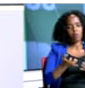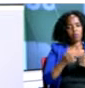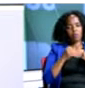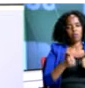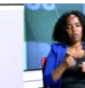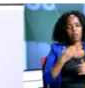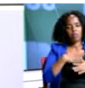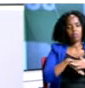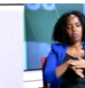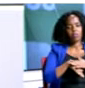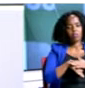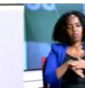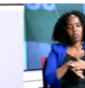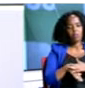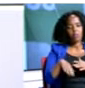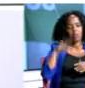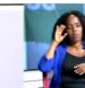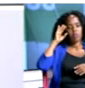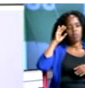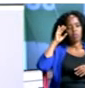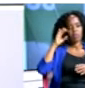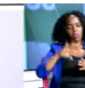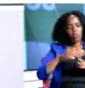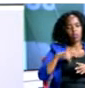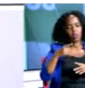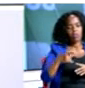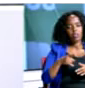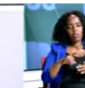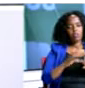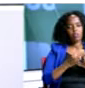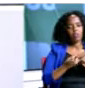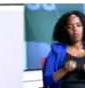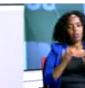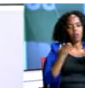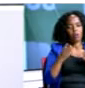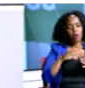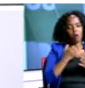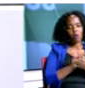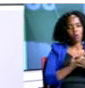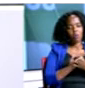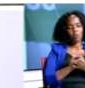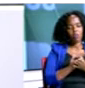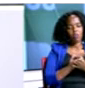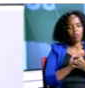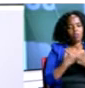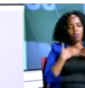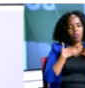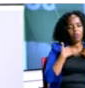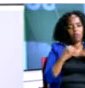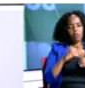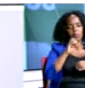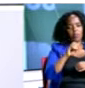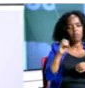kan keessallee amma ammaatti biyyoo chaayinaadha bal'innaan ingidi keezii baay'ee kan qabu biyyoonni awurooppaa isamma akkas qabaachaa jiru